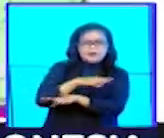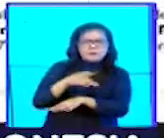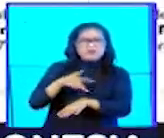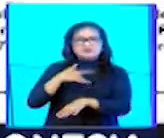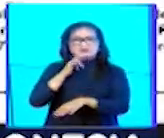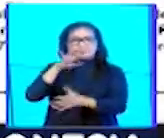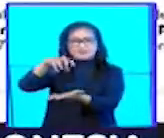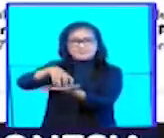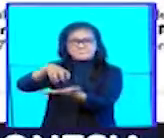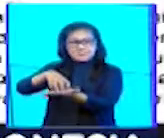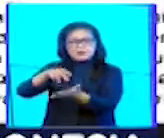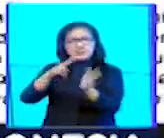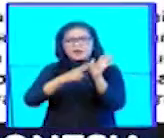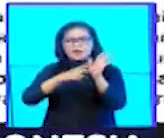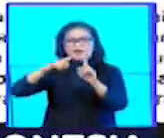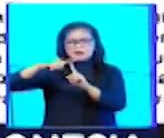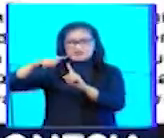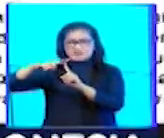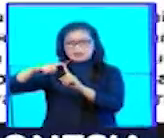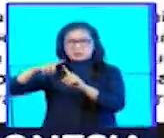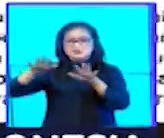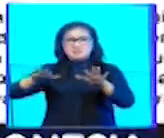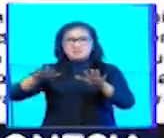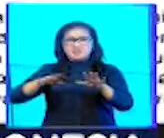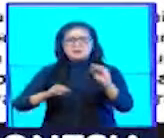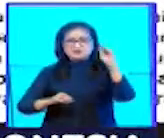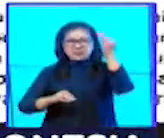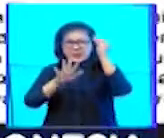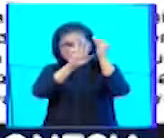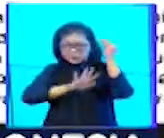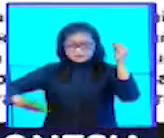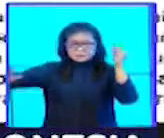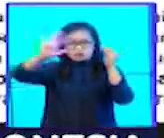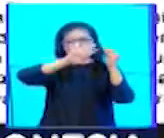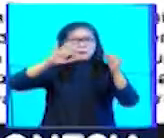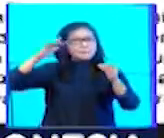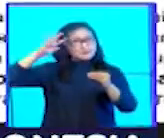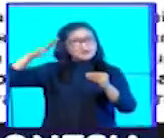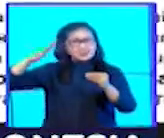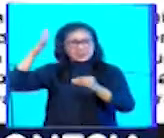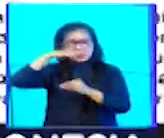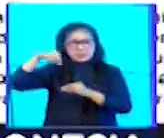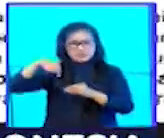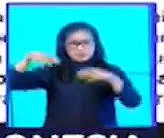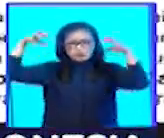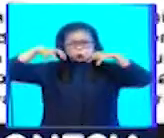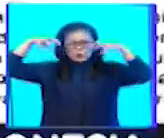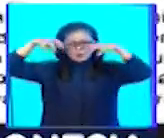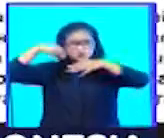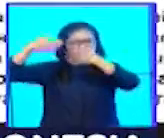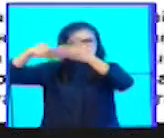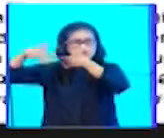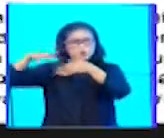Nusa Tenggara Timur sementara wilayah Jabodetabek diperkirakan hari ini akan mengalami hujan dengan intensitas rendah